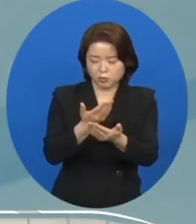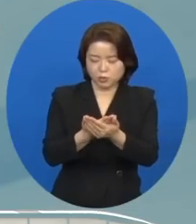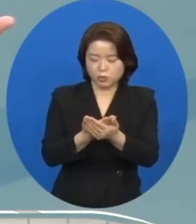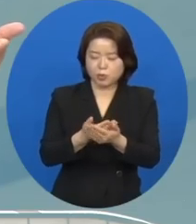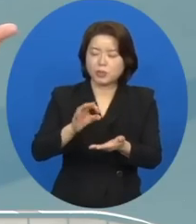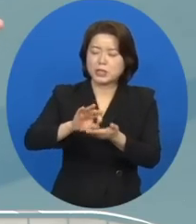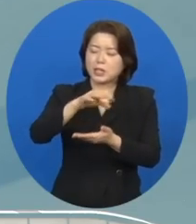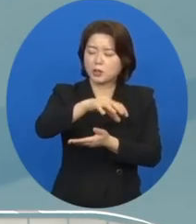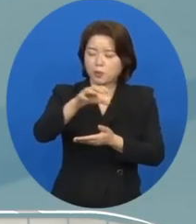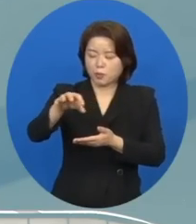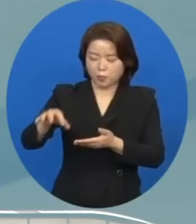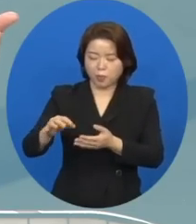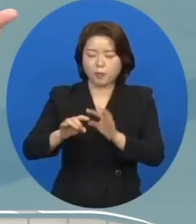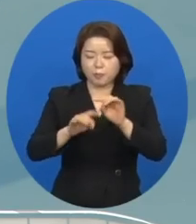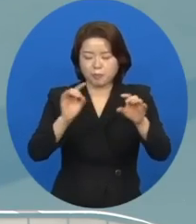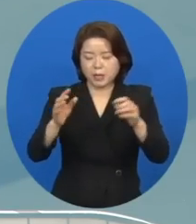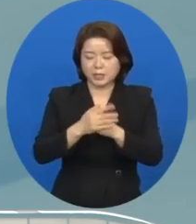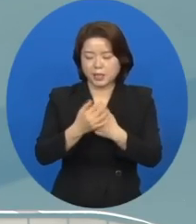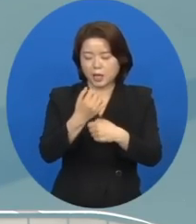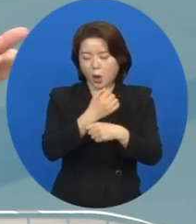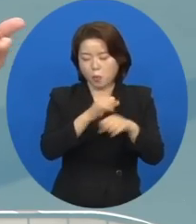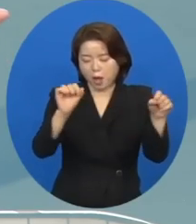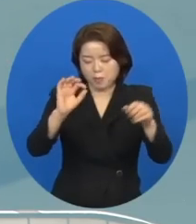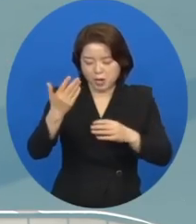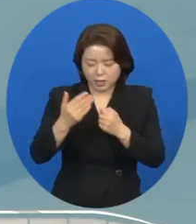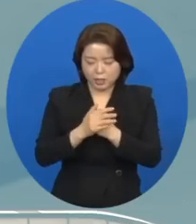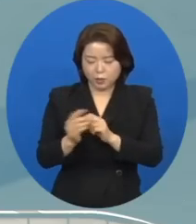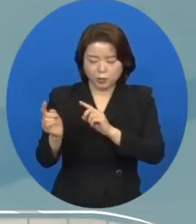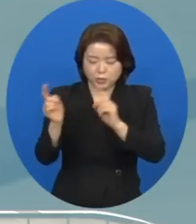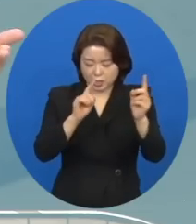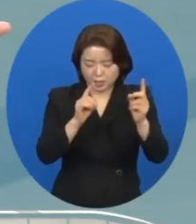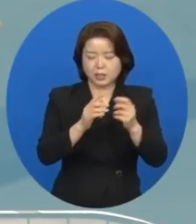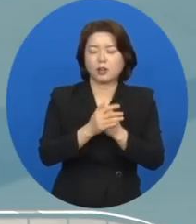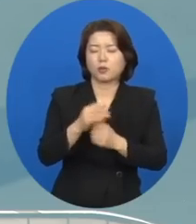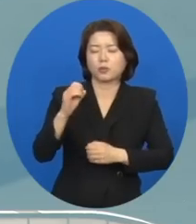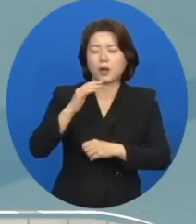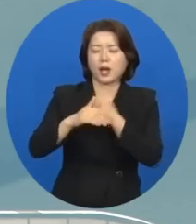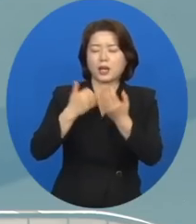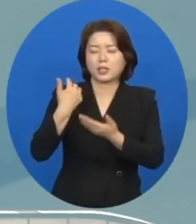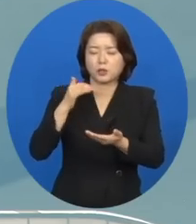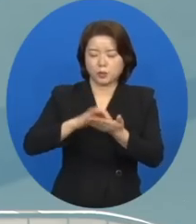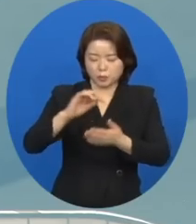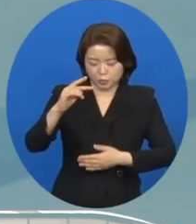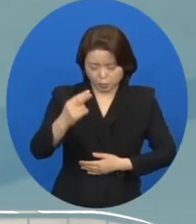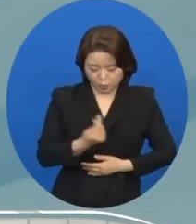쓰이는 곳곳마다 해방이 되어지고 살아나고 하나님께 돌아오는